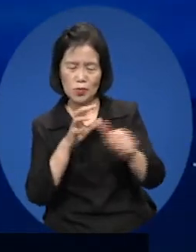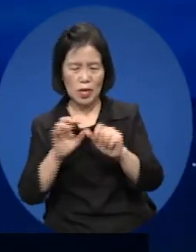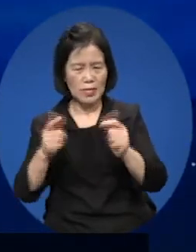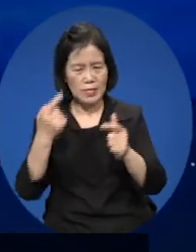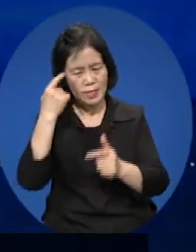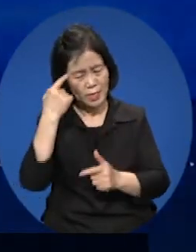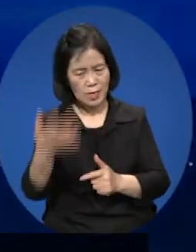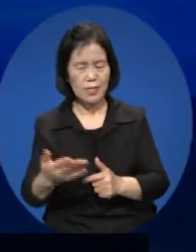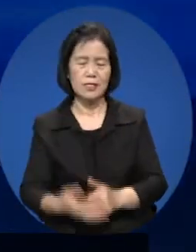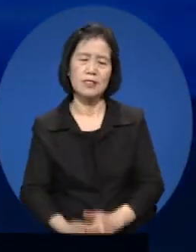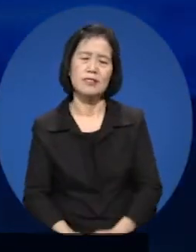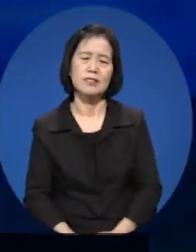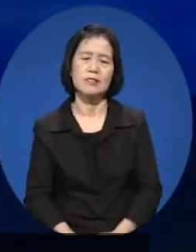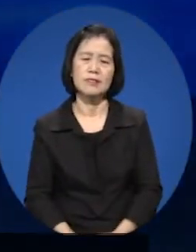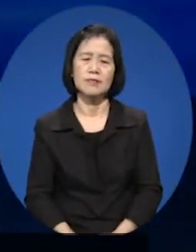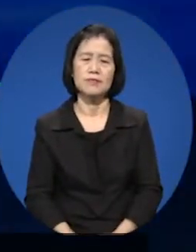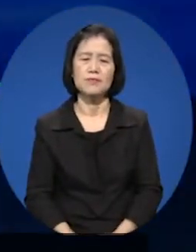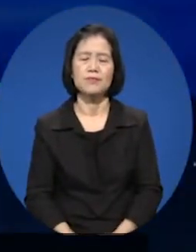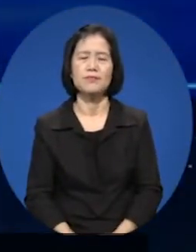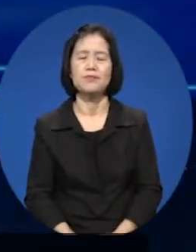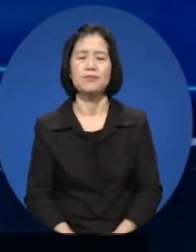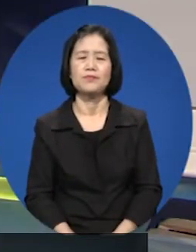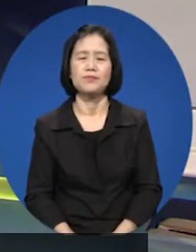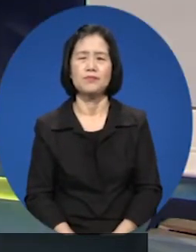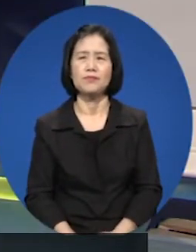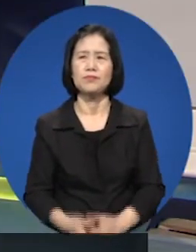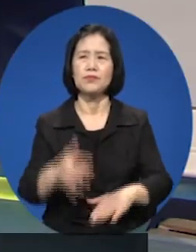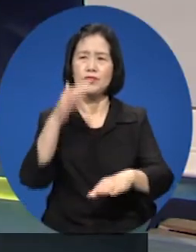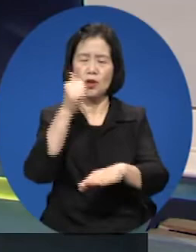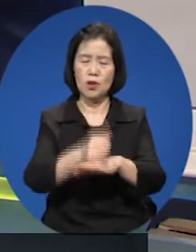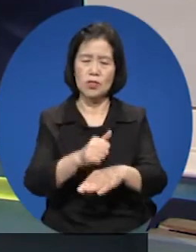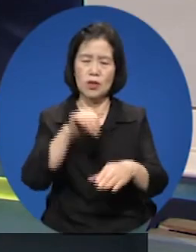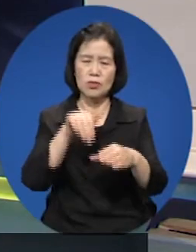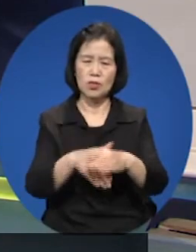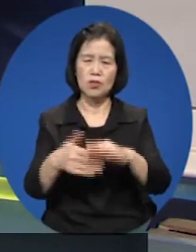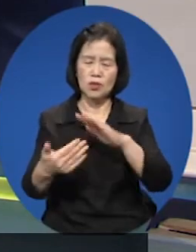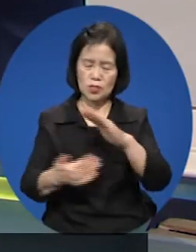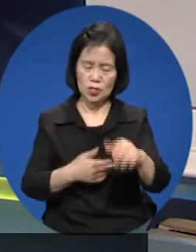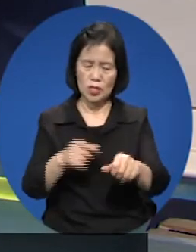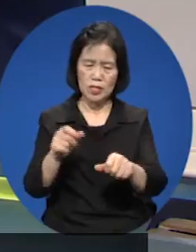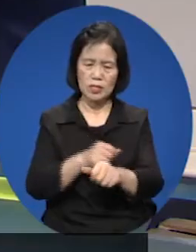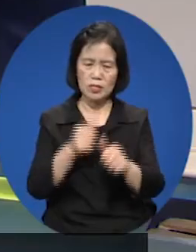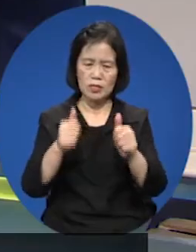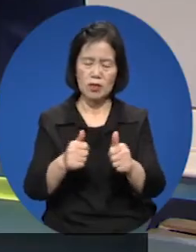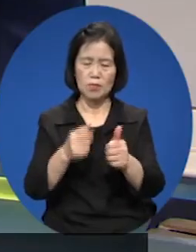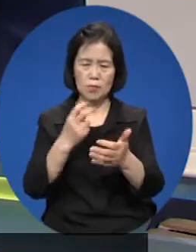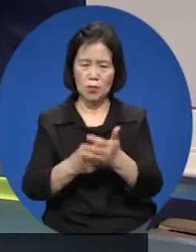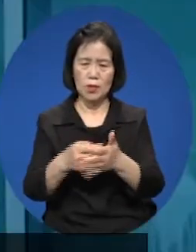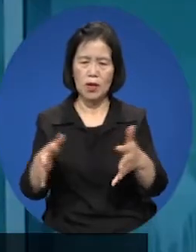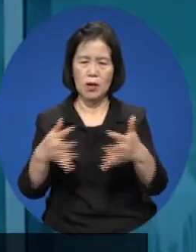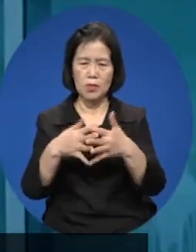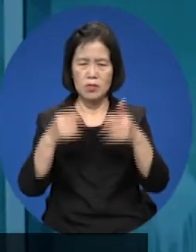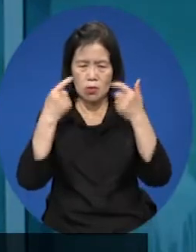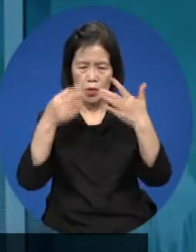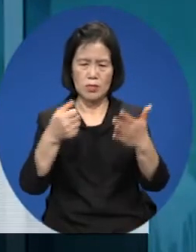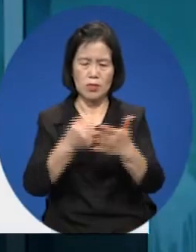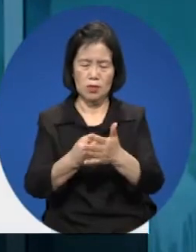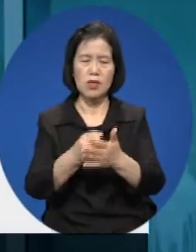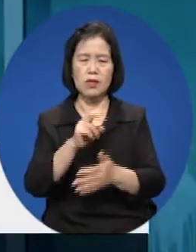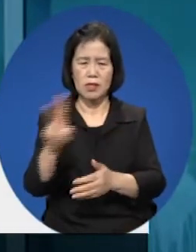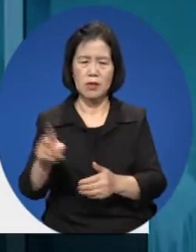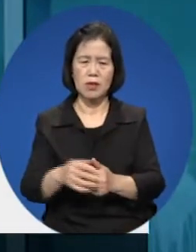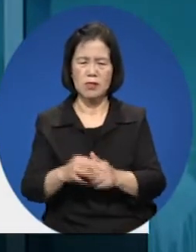나오기도 하는데 어떻게 진행을 해야 되겠습니까 결과적으로 선거 이전에 이 특검법 에 대해서 여야가 합의를 해서 확정을 딱 지워야 될 것 같습니다